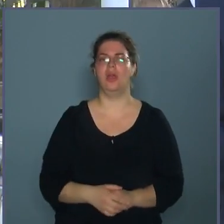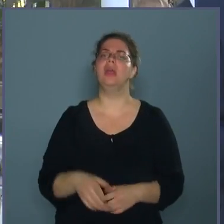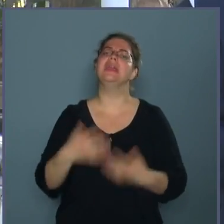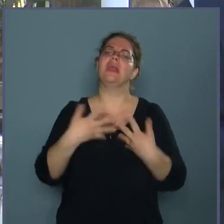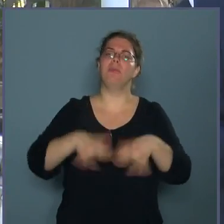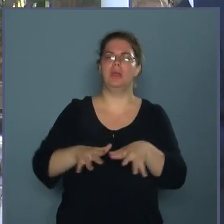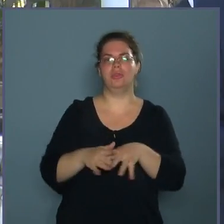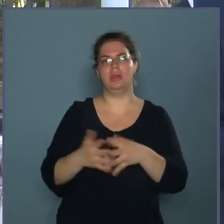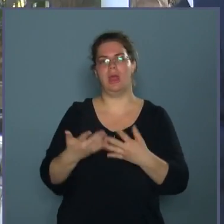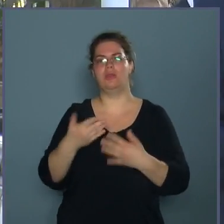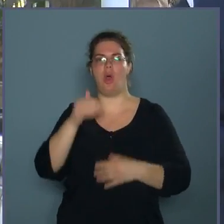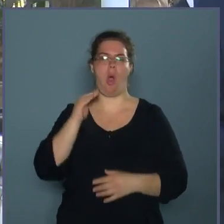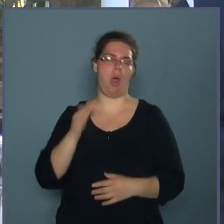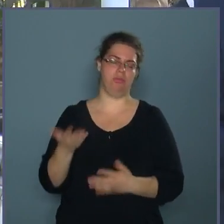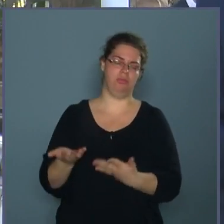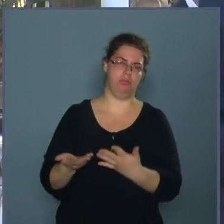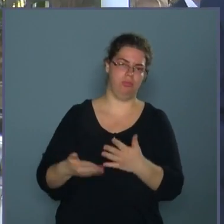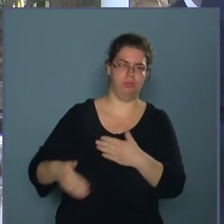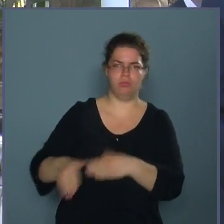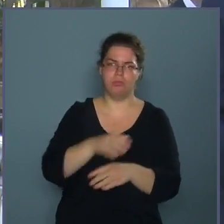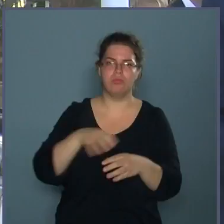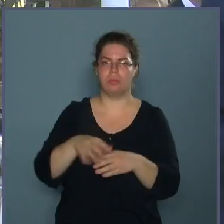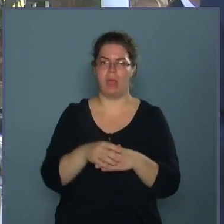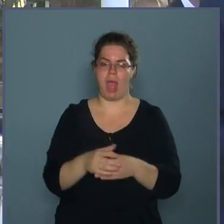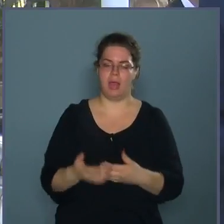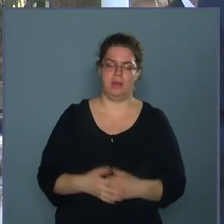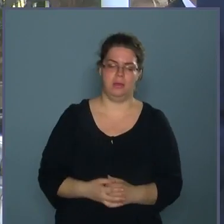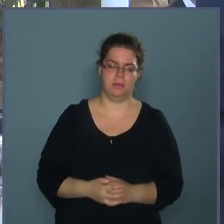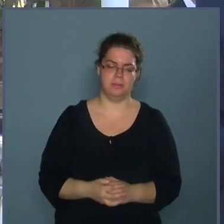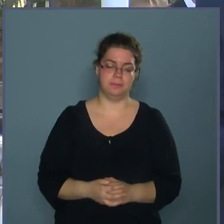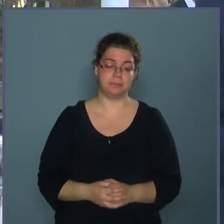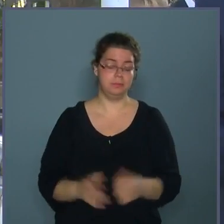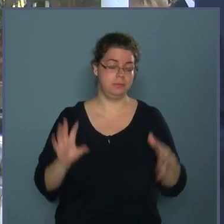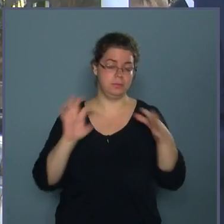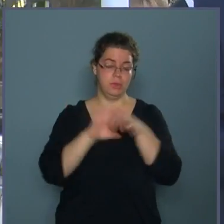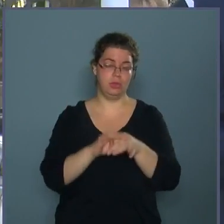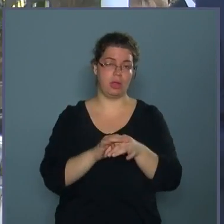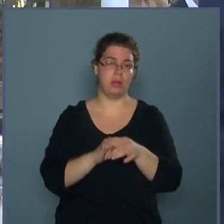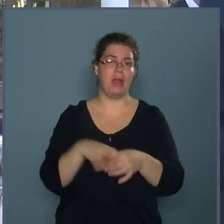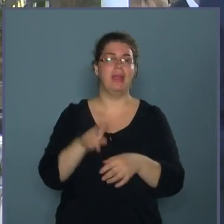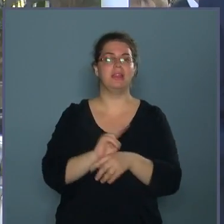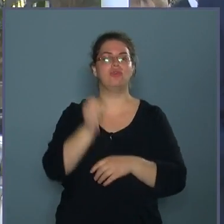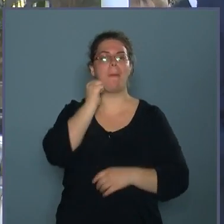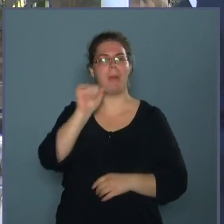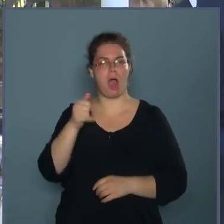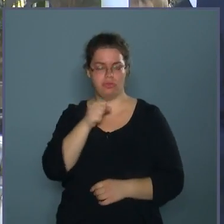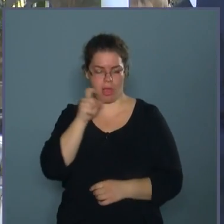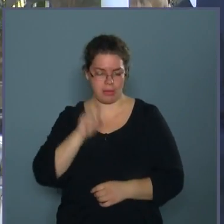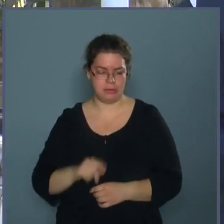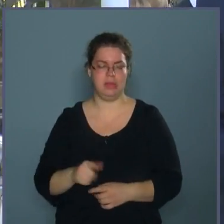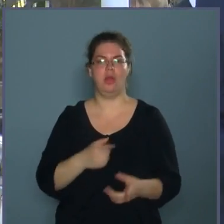hadosztálya páncélelhárító körletet alakított ki. Csatlakozott a kiskumajsai lövészezred egy